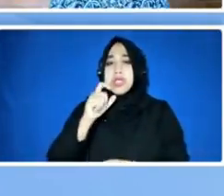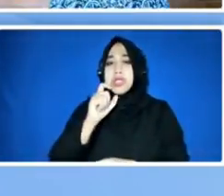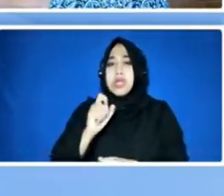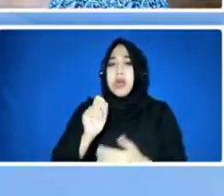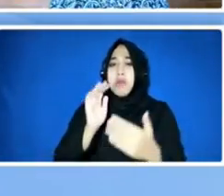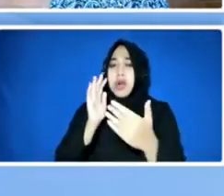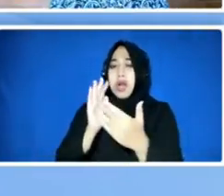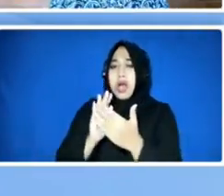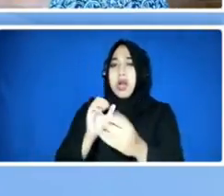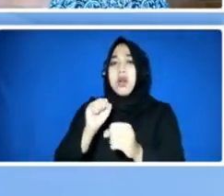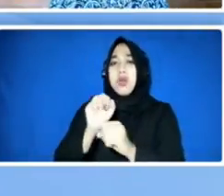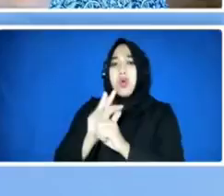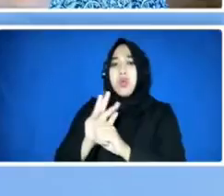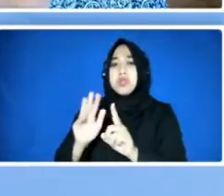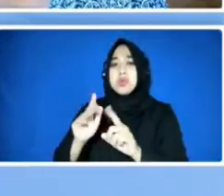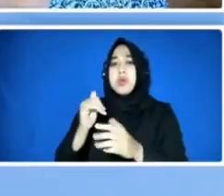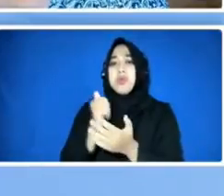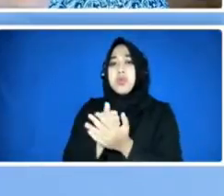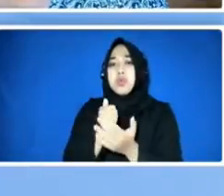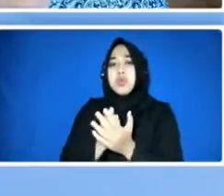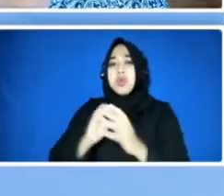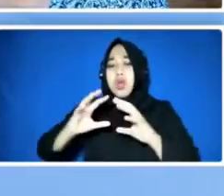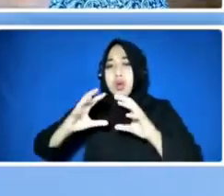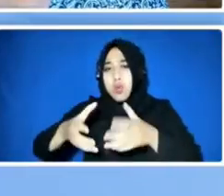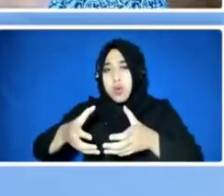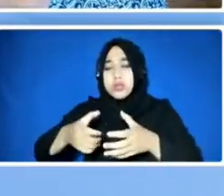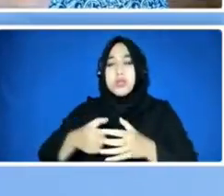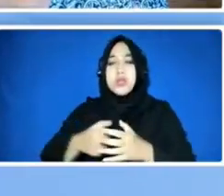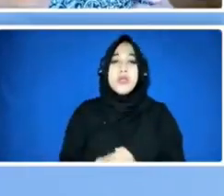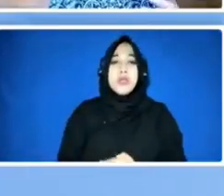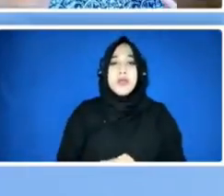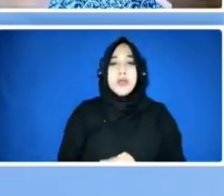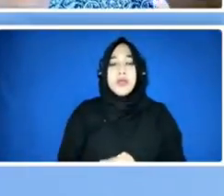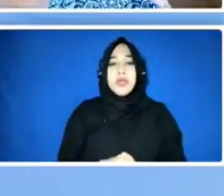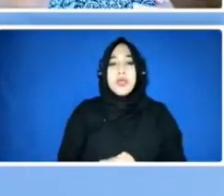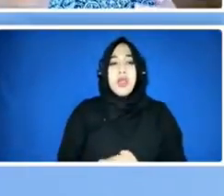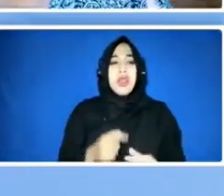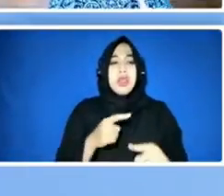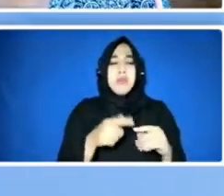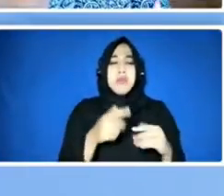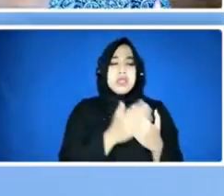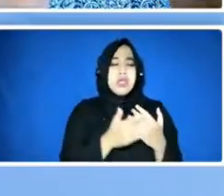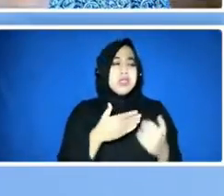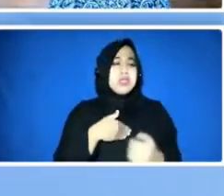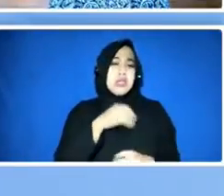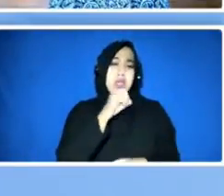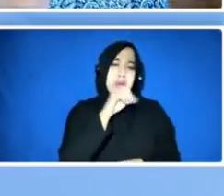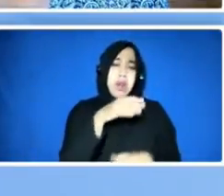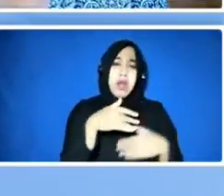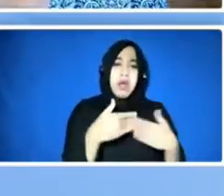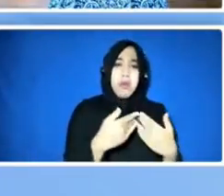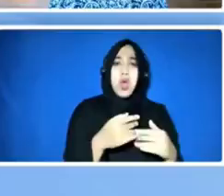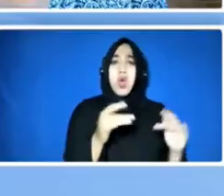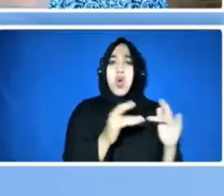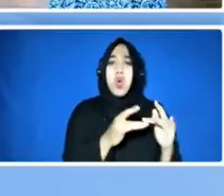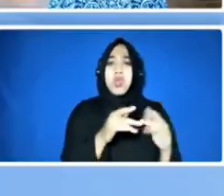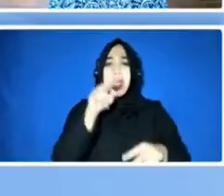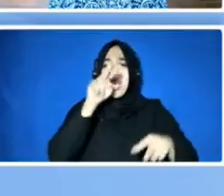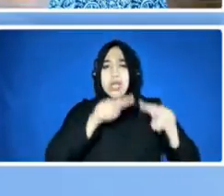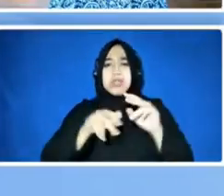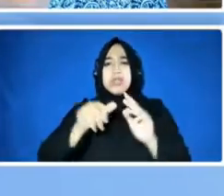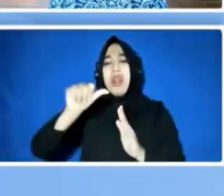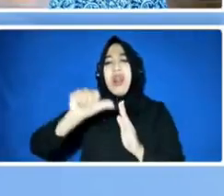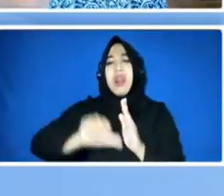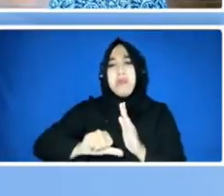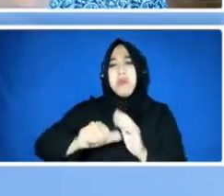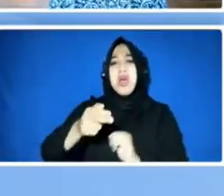secara universal. Tapi sayangnya seperti saya bilang tadi, contact tracing ini masih sangat lemah di Indonesia, dan karena